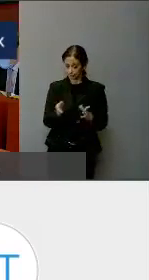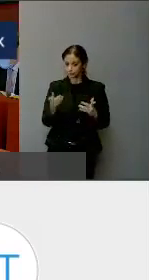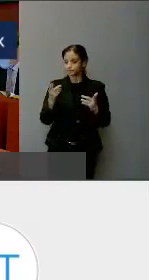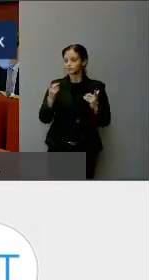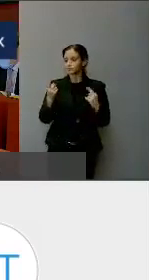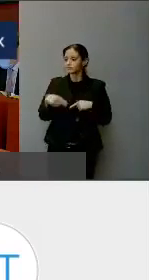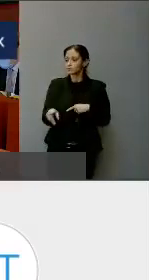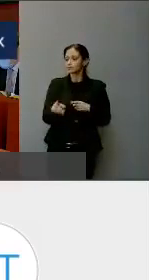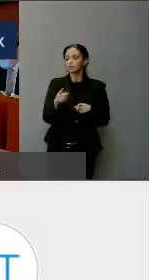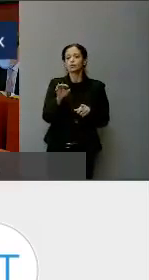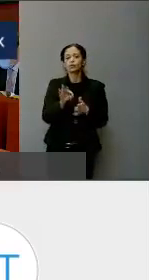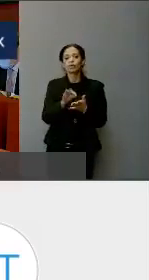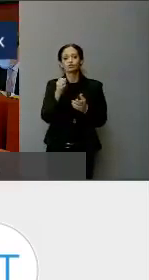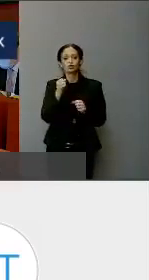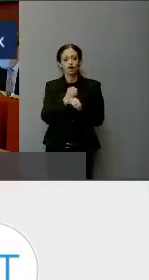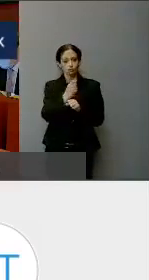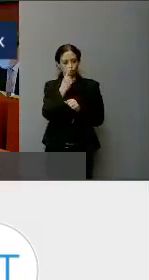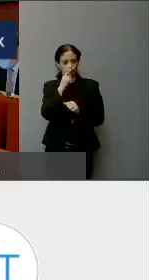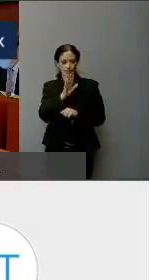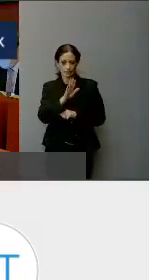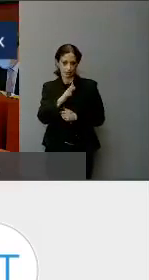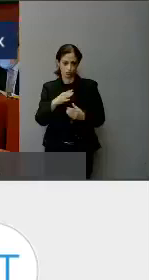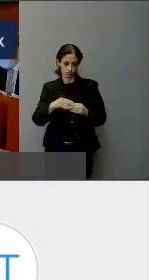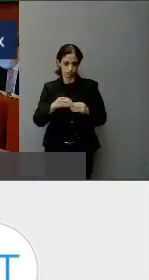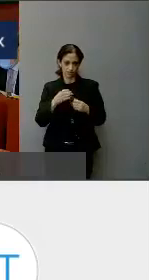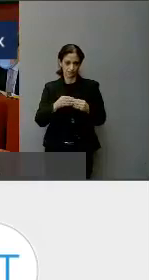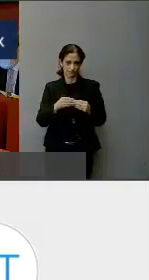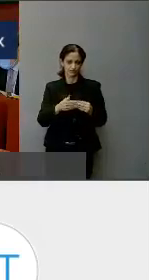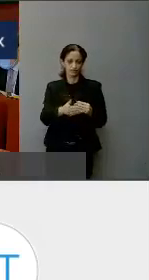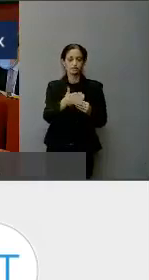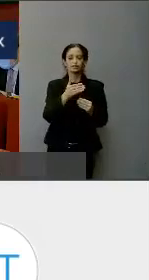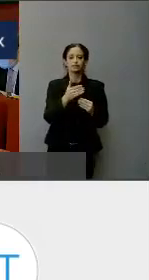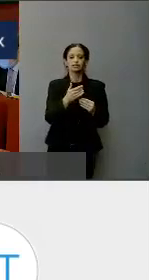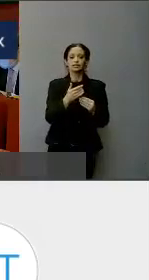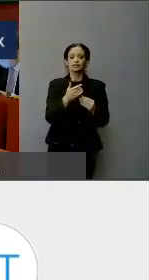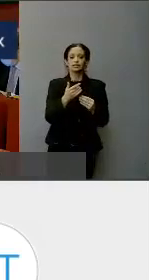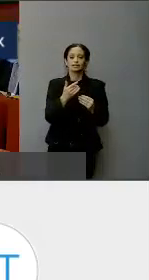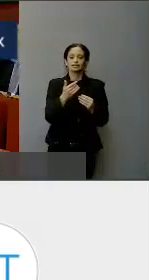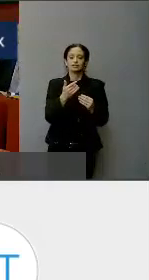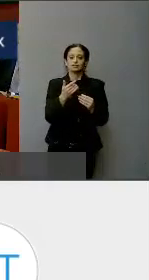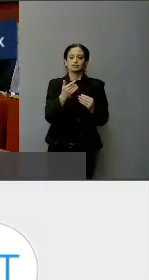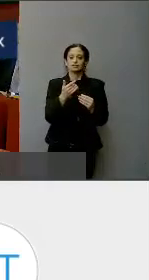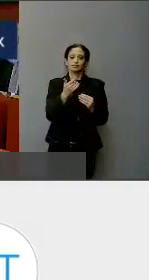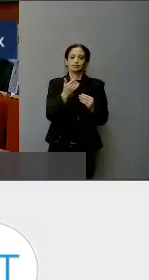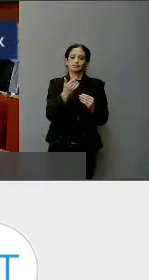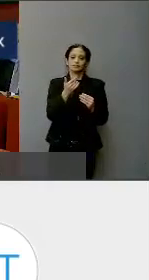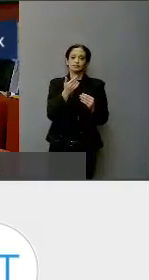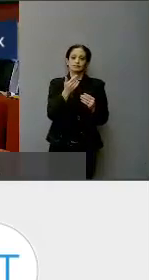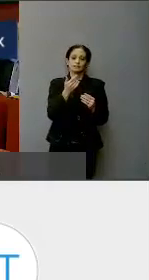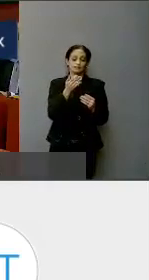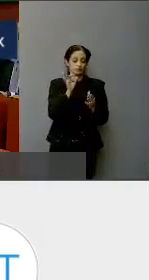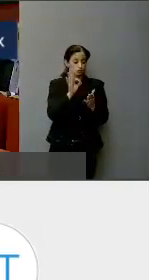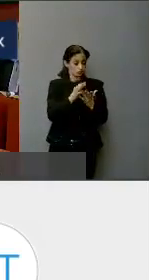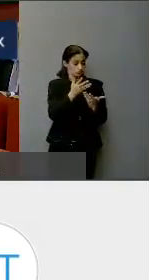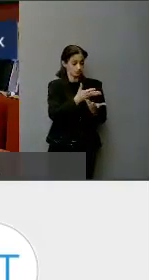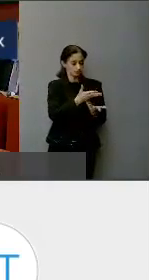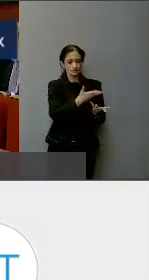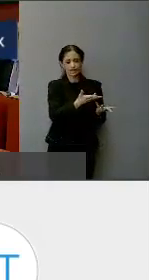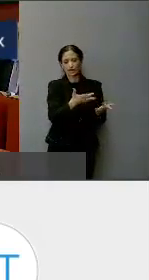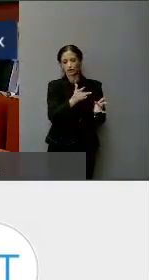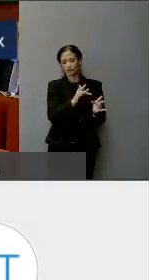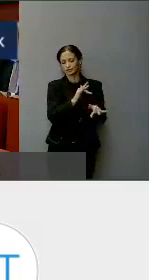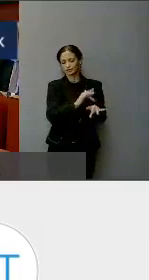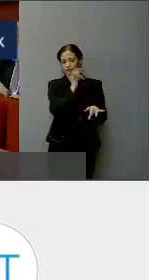di questo tipo è chiaro che si va a occupare un terreno molto delicato dove